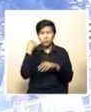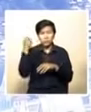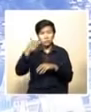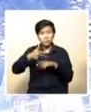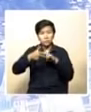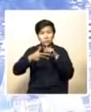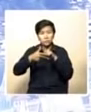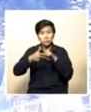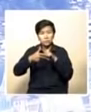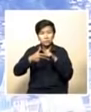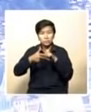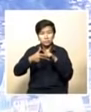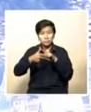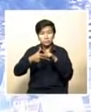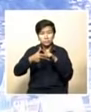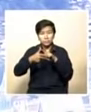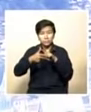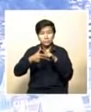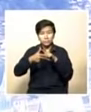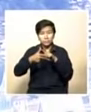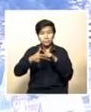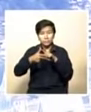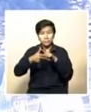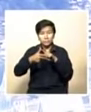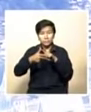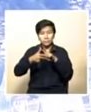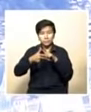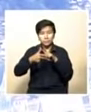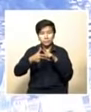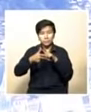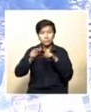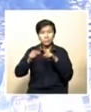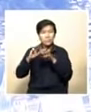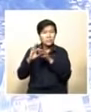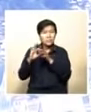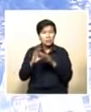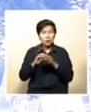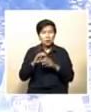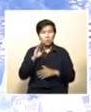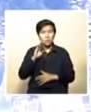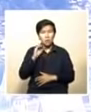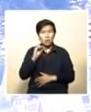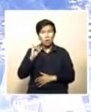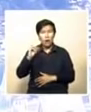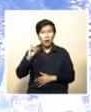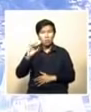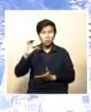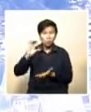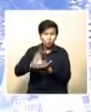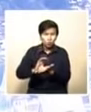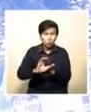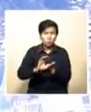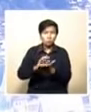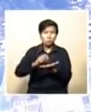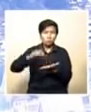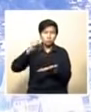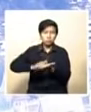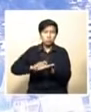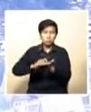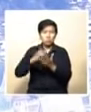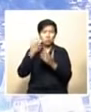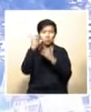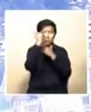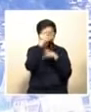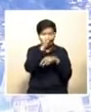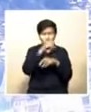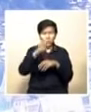ออกแต่ก็จะพยายามไปเจียบไปแบ่งปันเอามาใช้ในประเทศให้มากที่สุดเท่